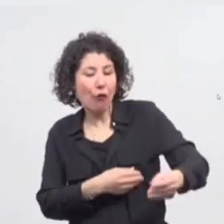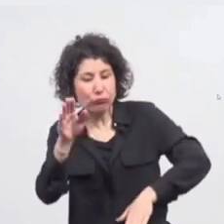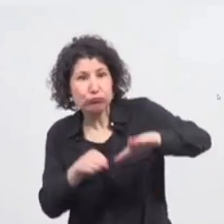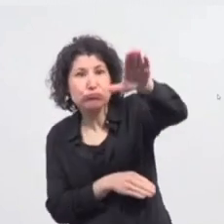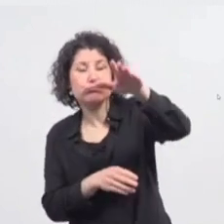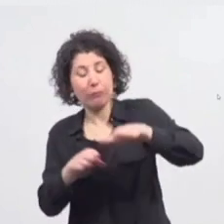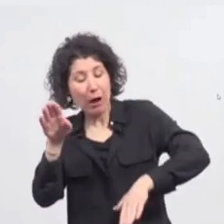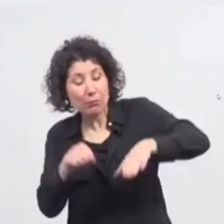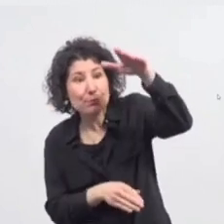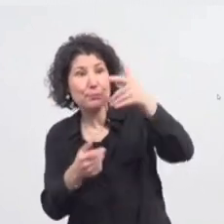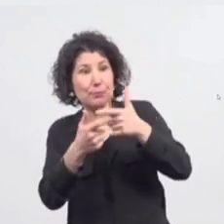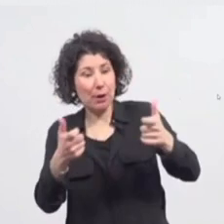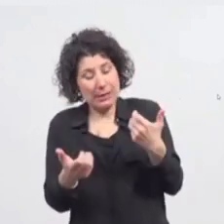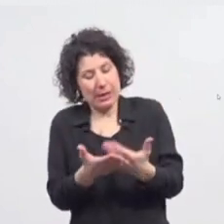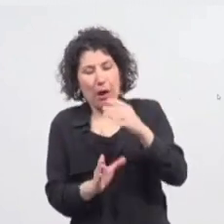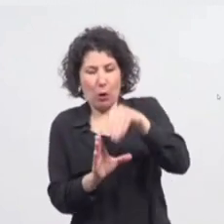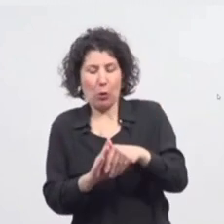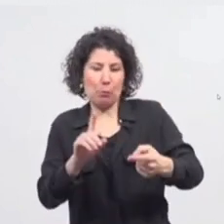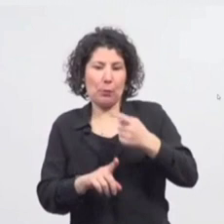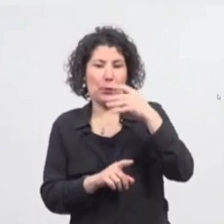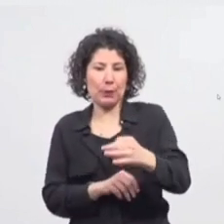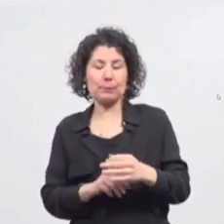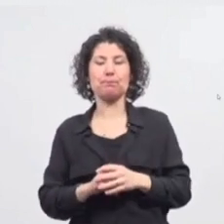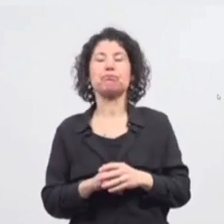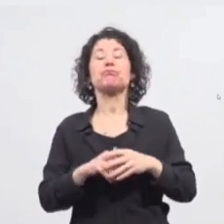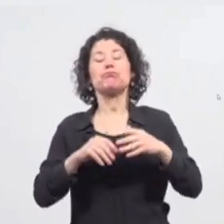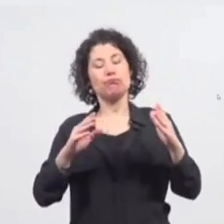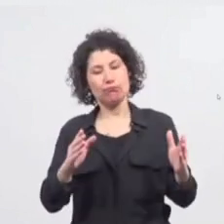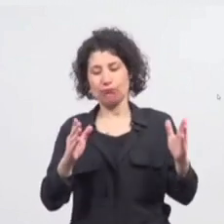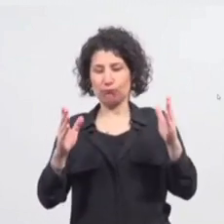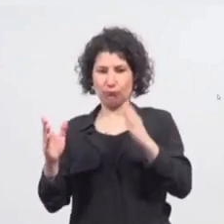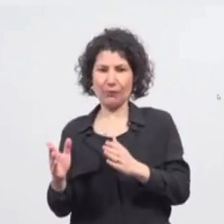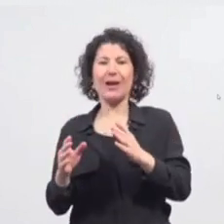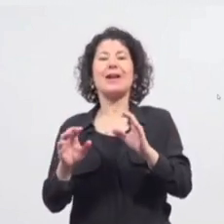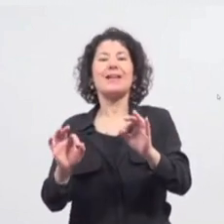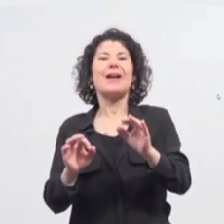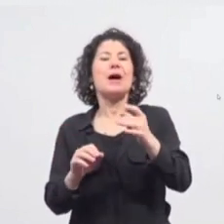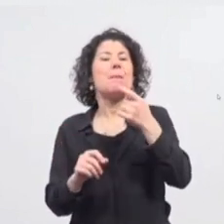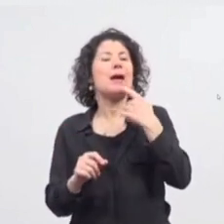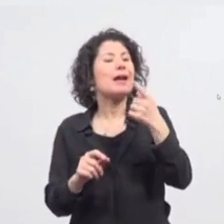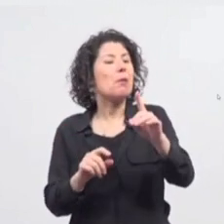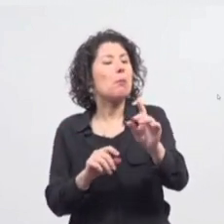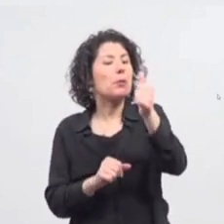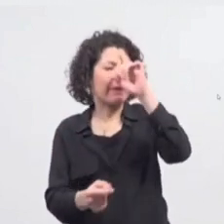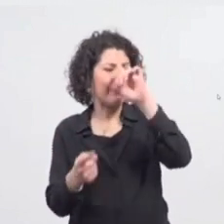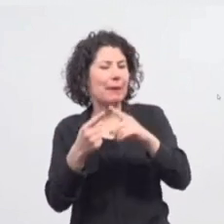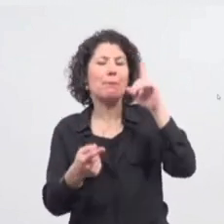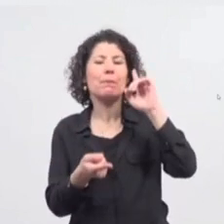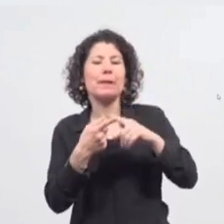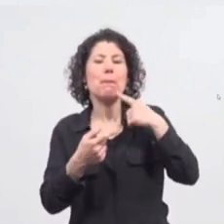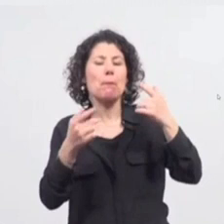d'aujourd'hui. Maintenant, permettez-moi de me tourner sur le premier sujet, la lutte contre le trafic de biens